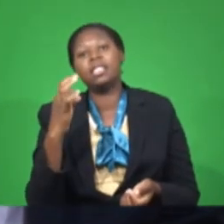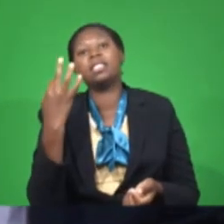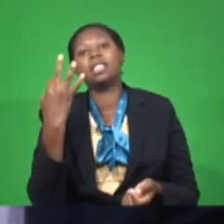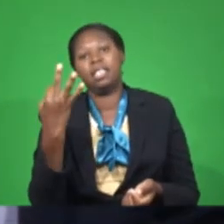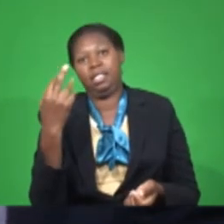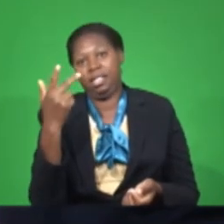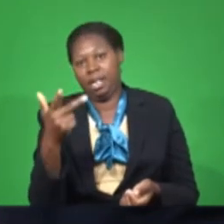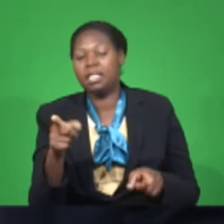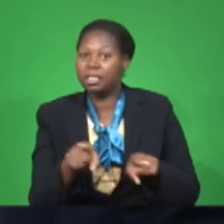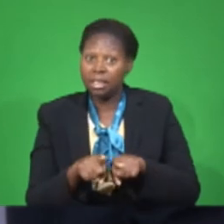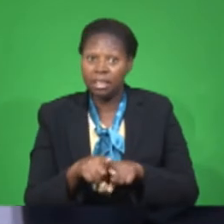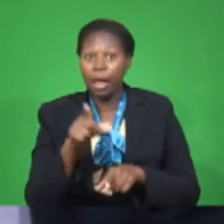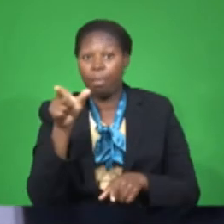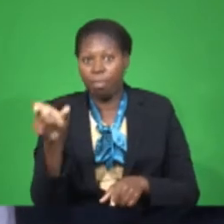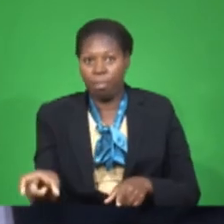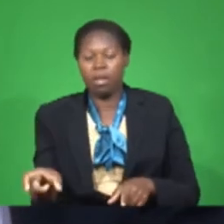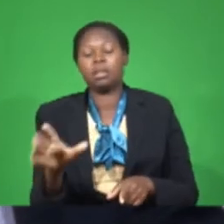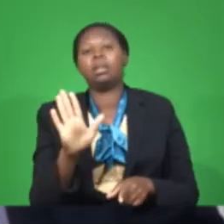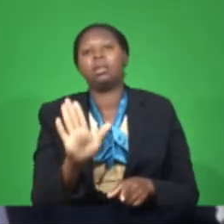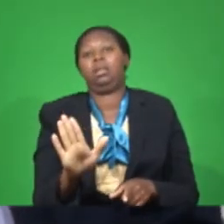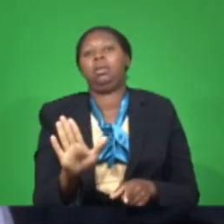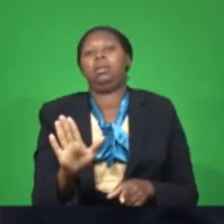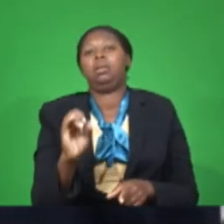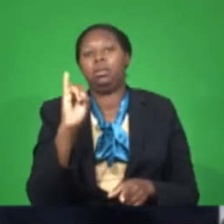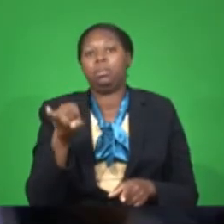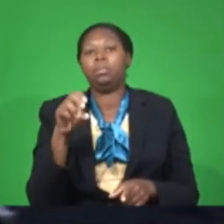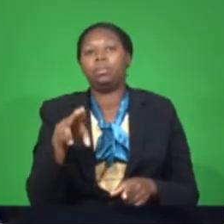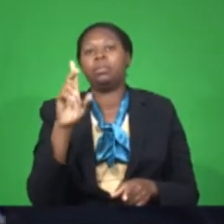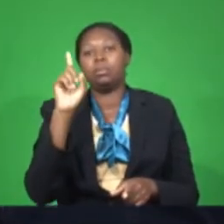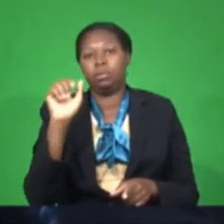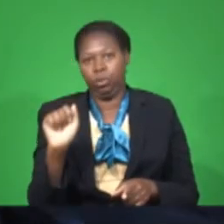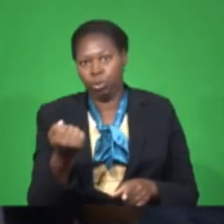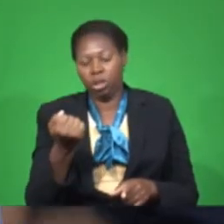Ndowamuta. Ndiye Judha wacho ari kutorewa. Kuti vandikutaura ndi ari kurehwa pana vatemo.